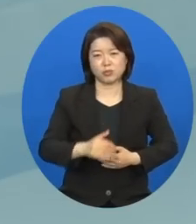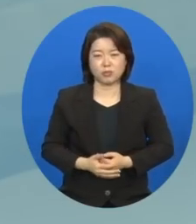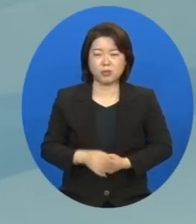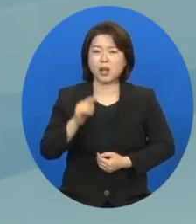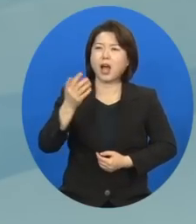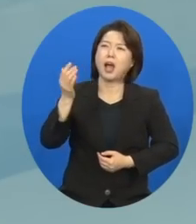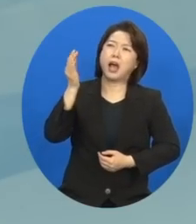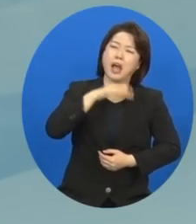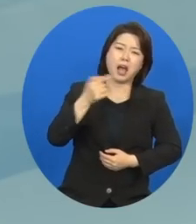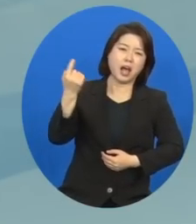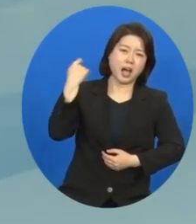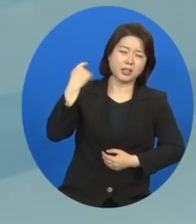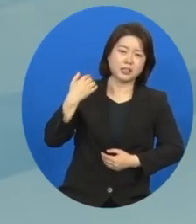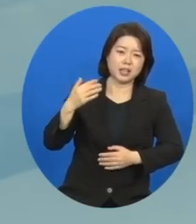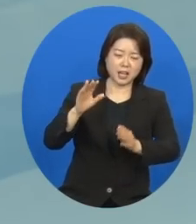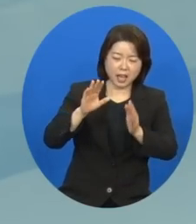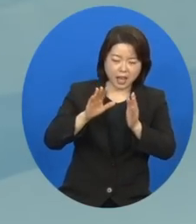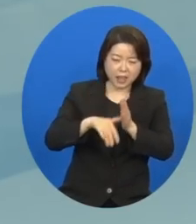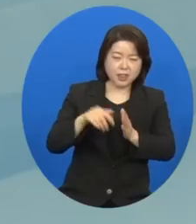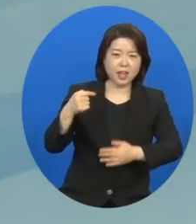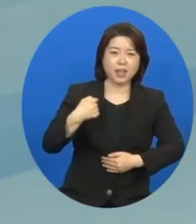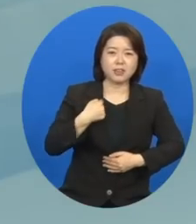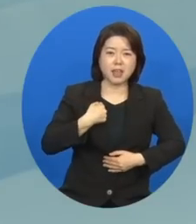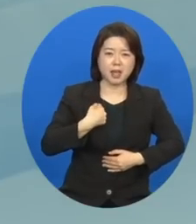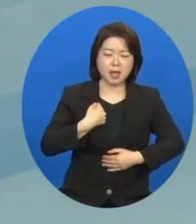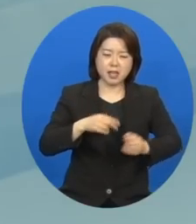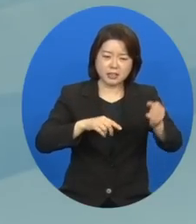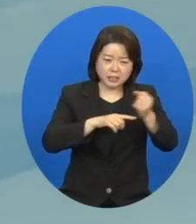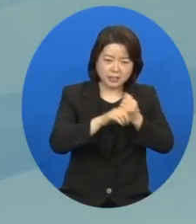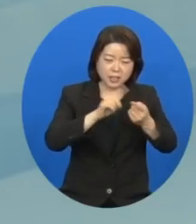그때 내 뜻대로 안 돼서 참 다행이다.